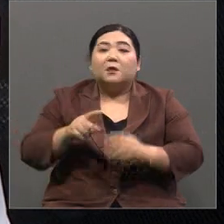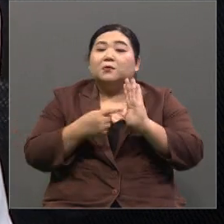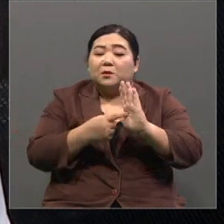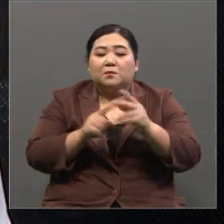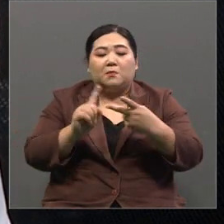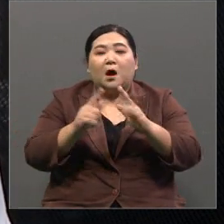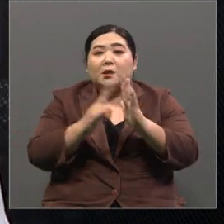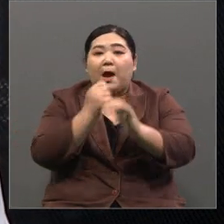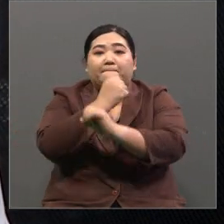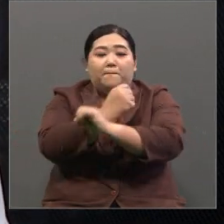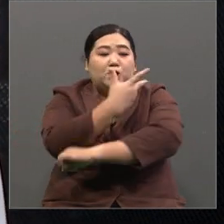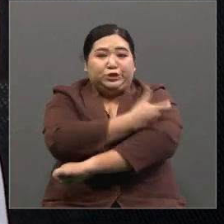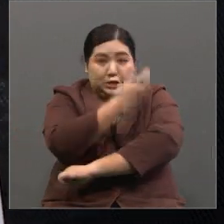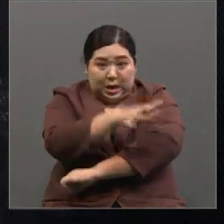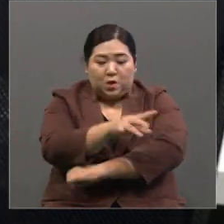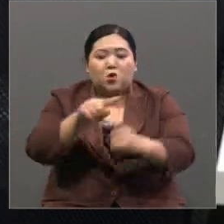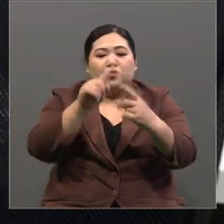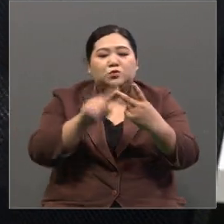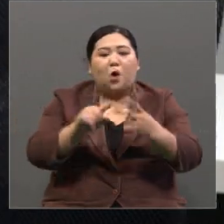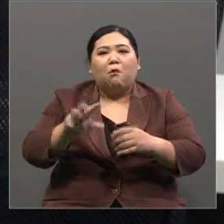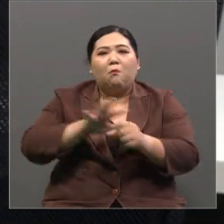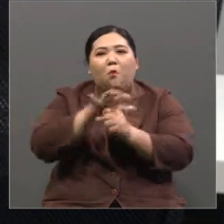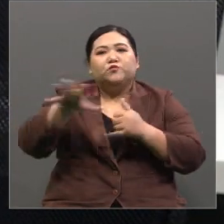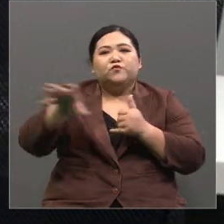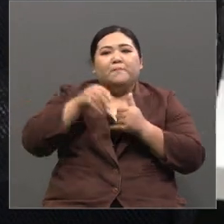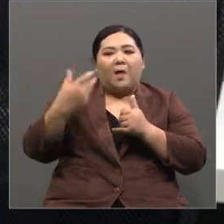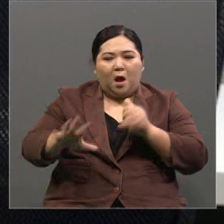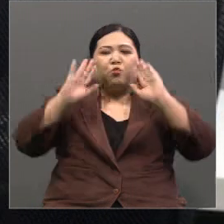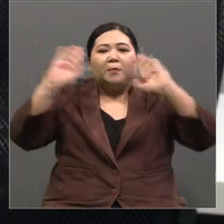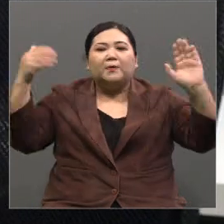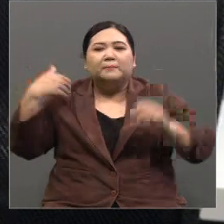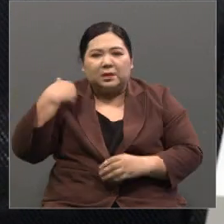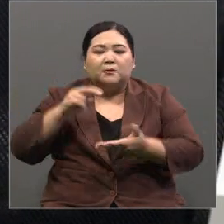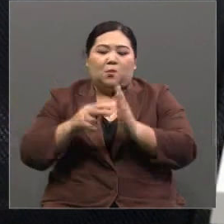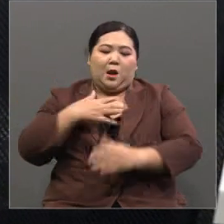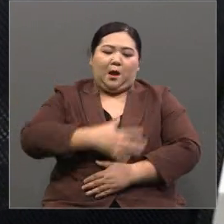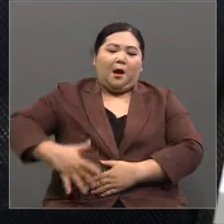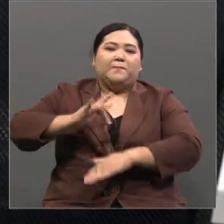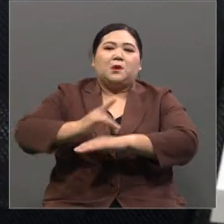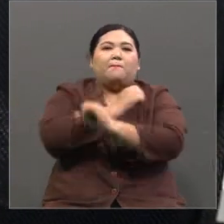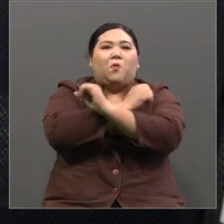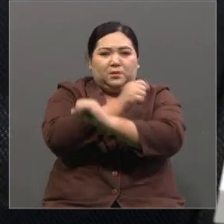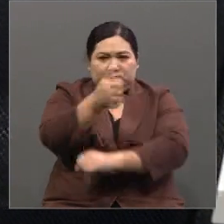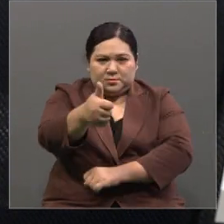าการติดเชื้อโดยธรรมชาติซึ่งรับวัคซีนแค่วันใหญ่ประจำปีนะครับก็ถือโอกาสรณรงค์ไปด้วยกัน